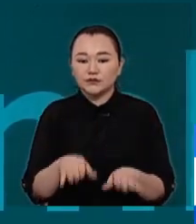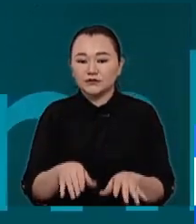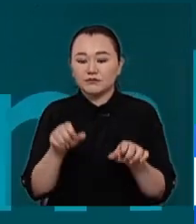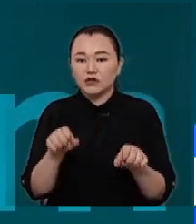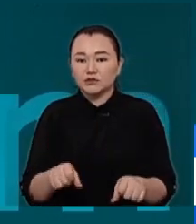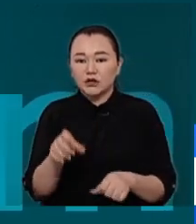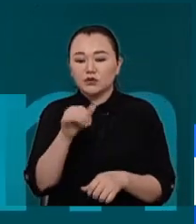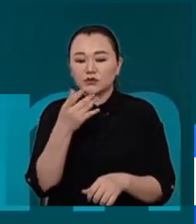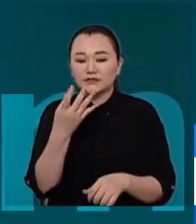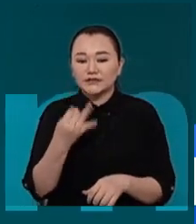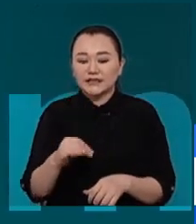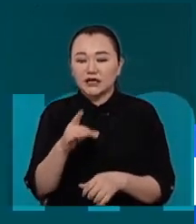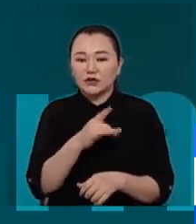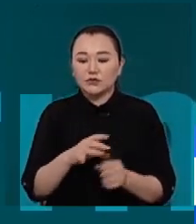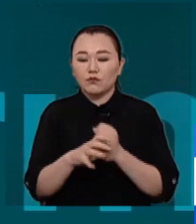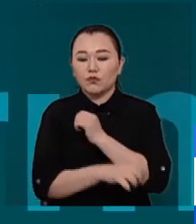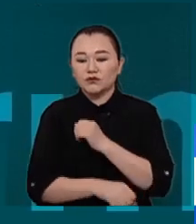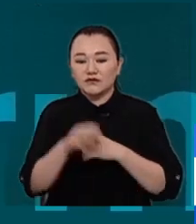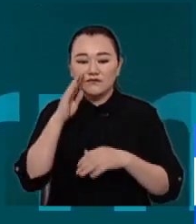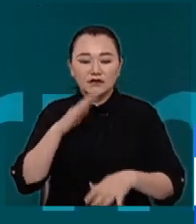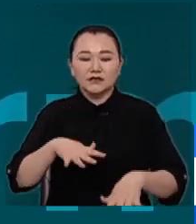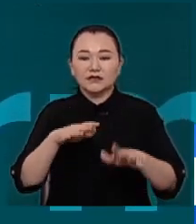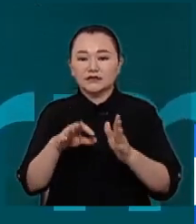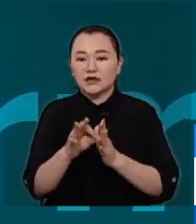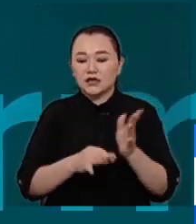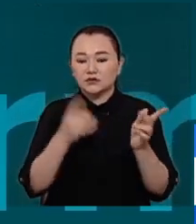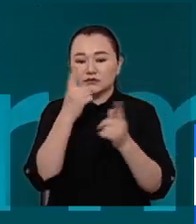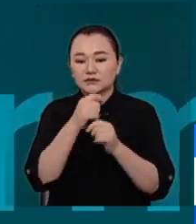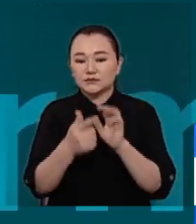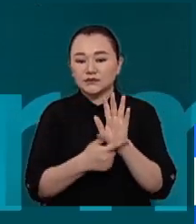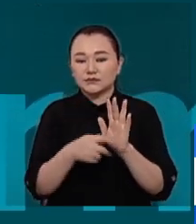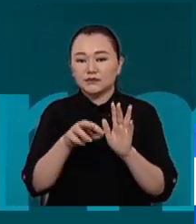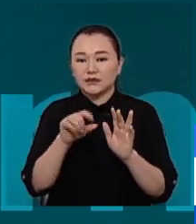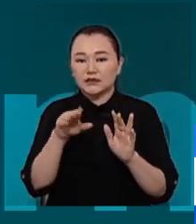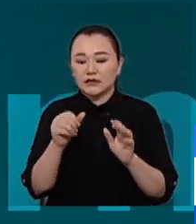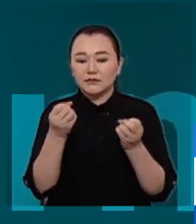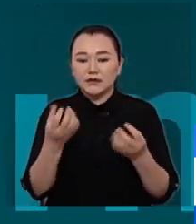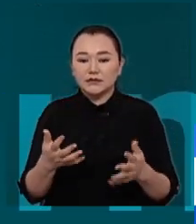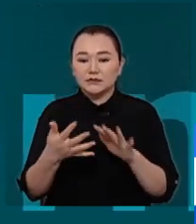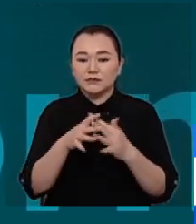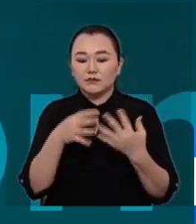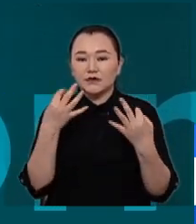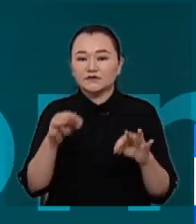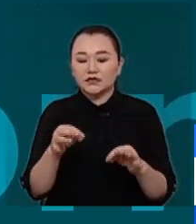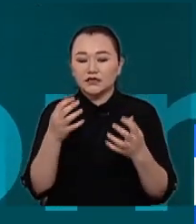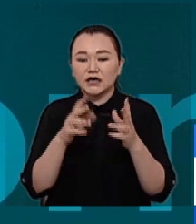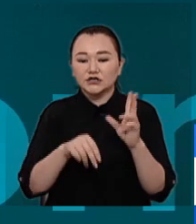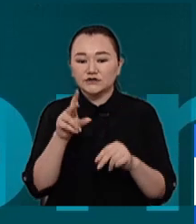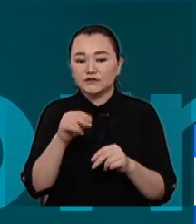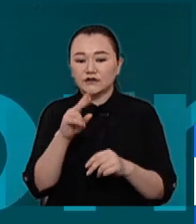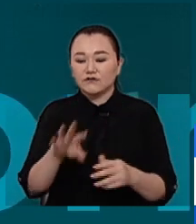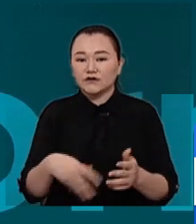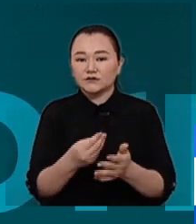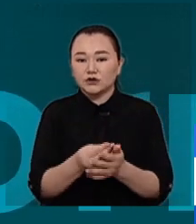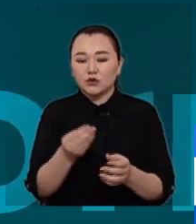Уилском районе области объявили сразу после затопления 17 марта. Простым сельчанам это позволяет в первую очередь рассчитывать на